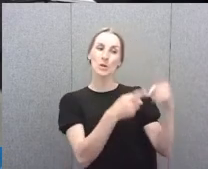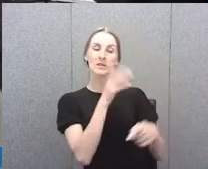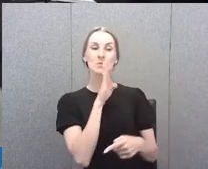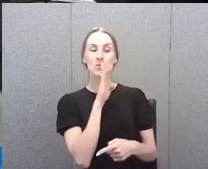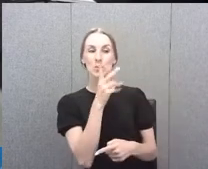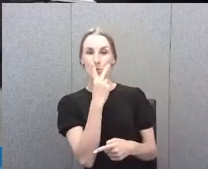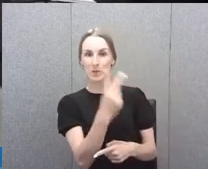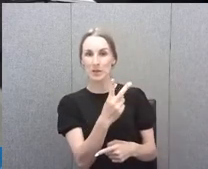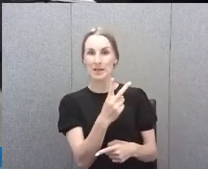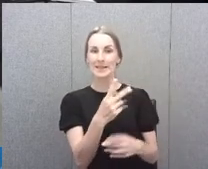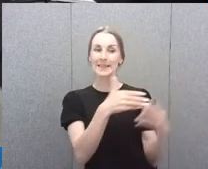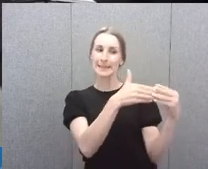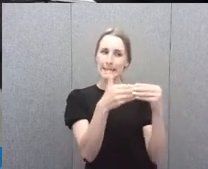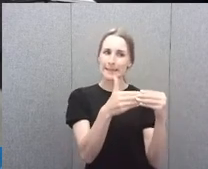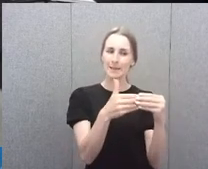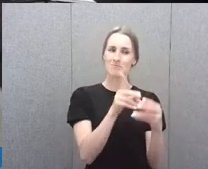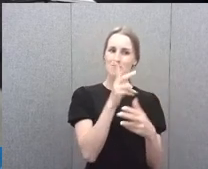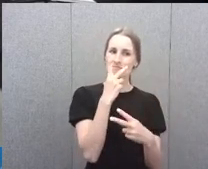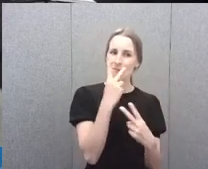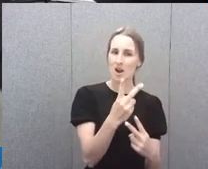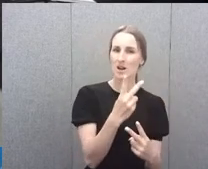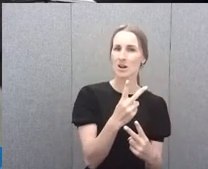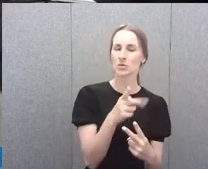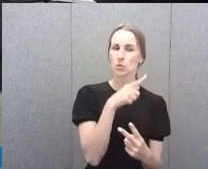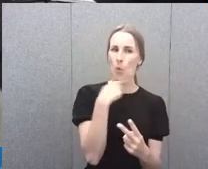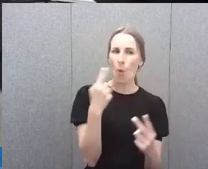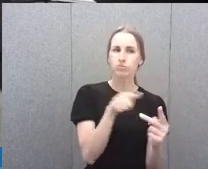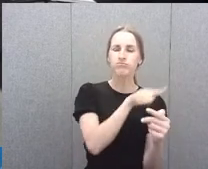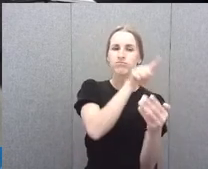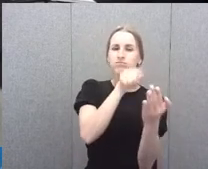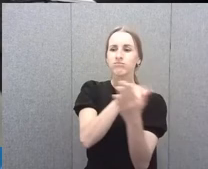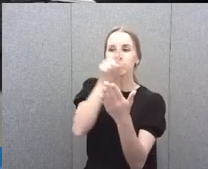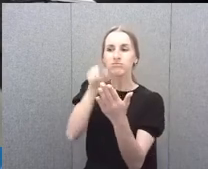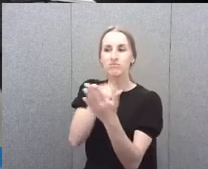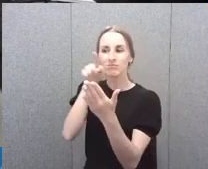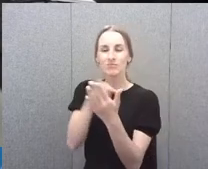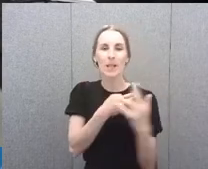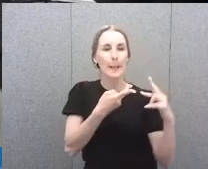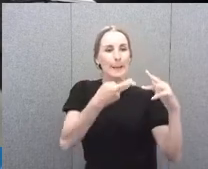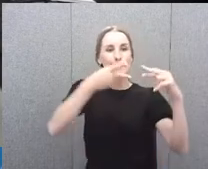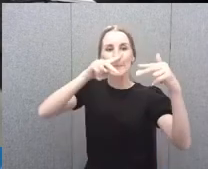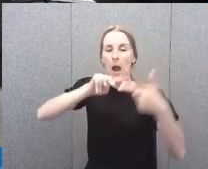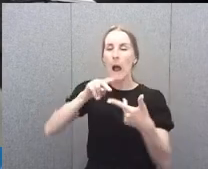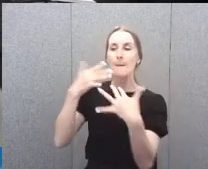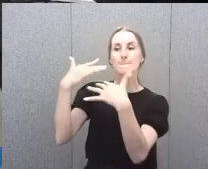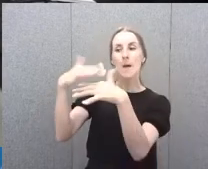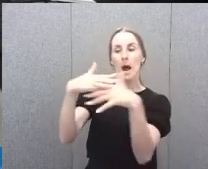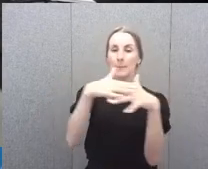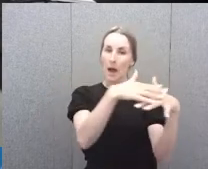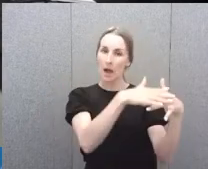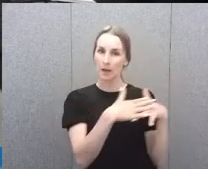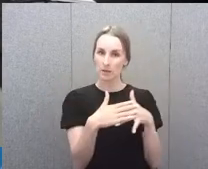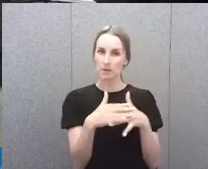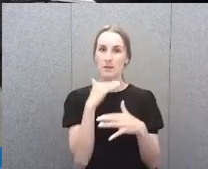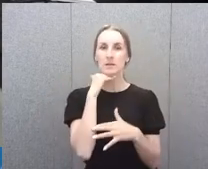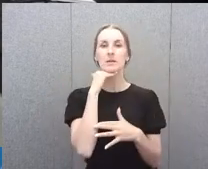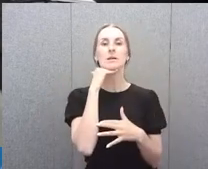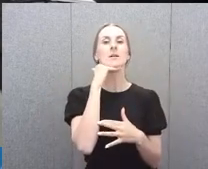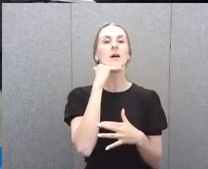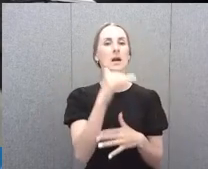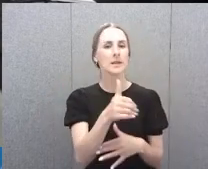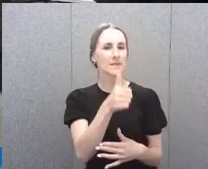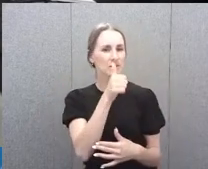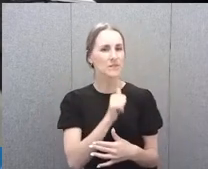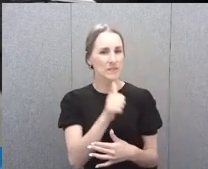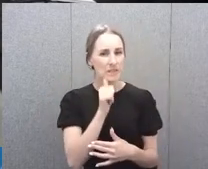женщина является вот этим очевидным доказательством. И много вопросов превращаются уже в такие